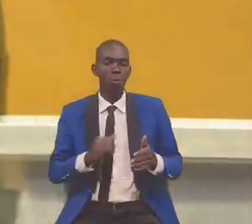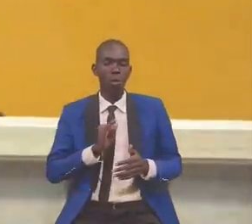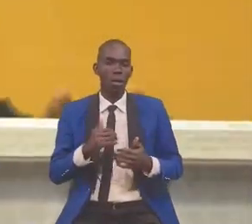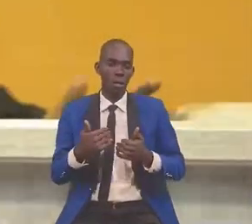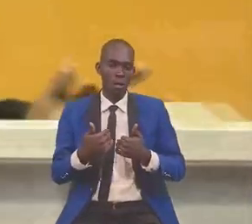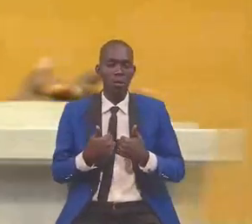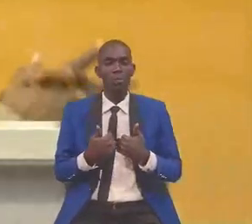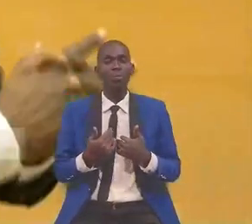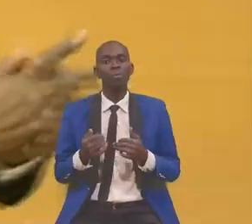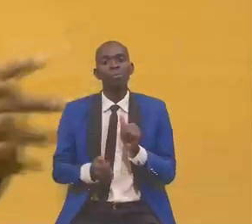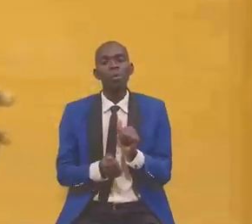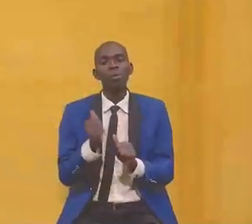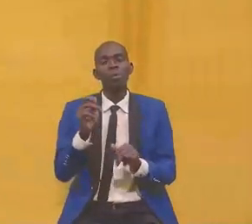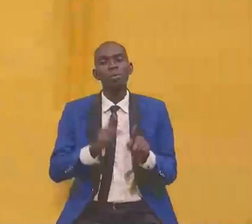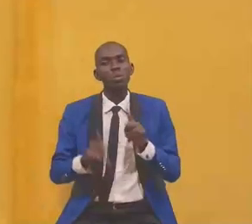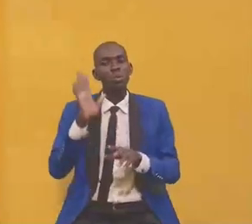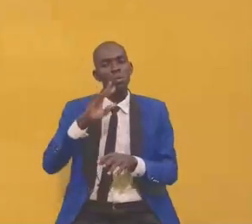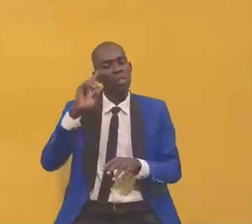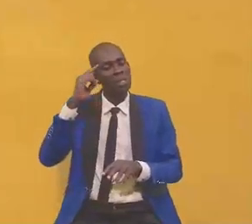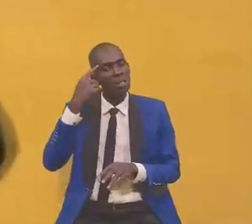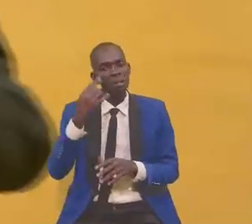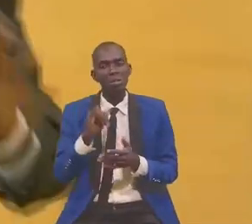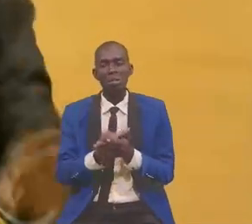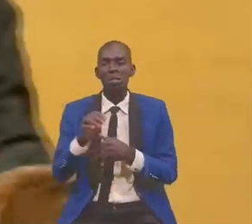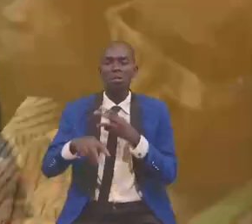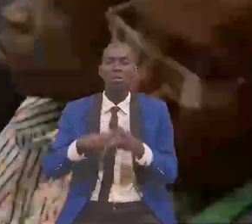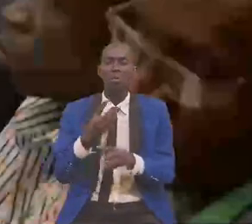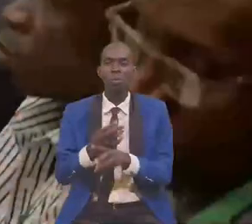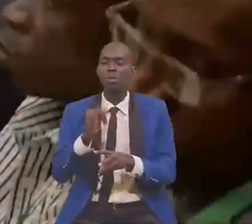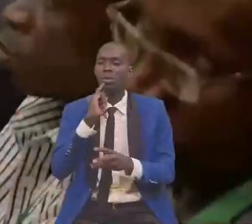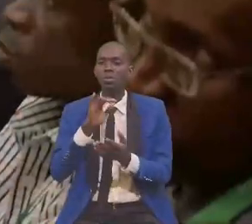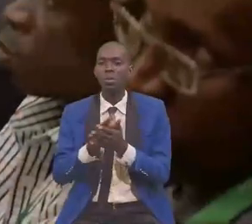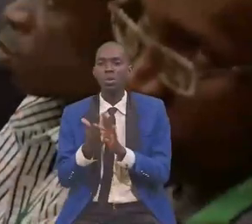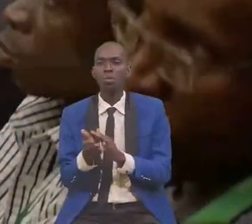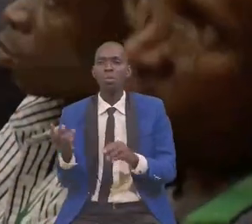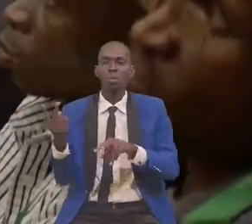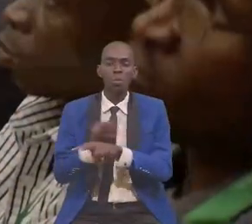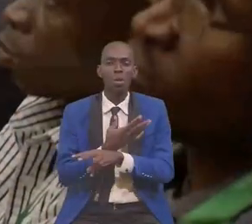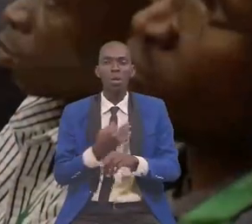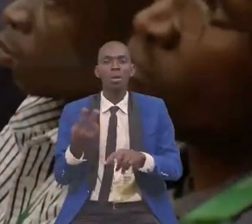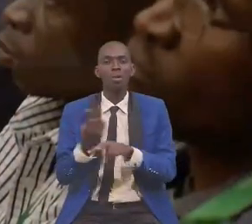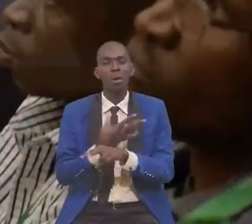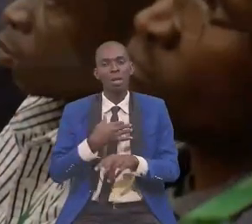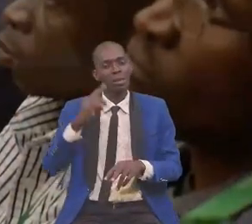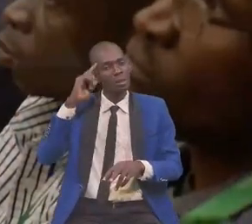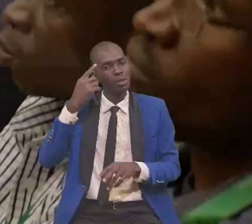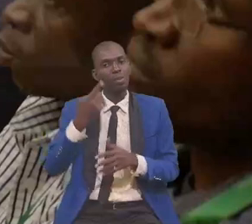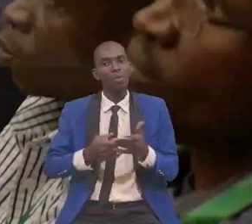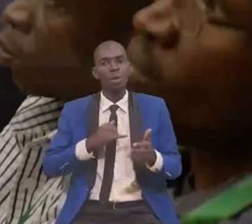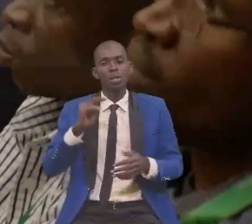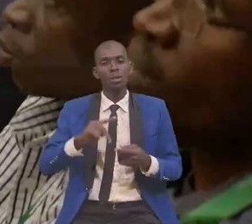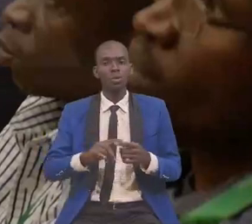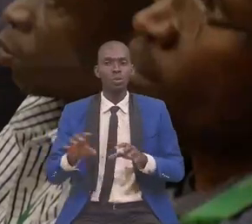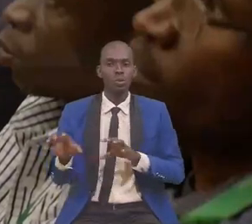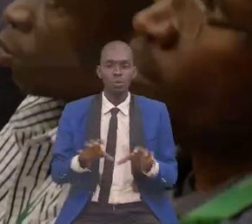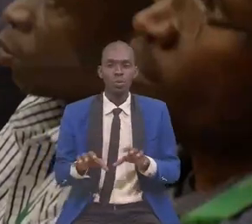gens vont penser, oh, si le monde est en train de s'empirer, la meilleure chose à faire, c'est que si je veux aller au ciel, quand Christ viendra, il